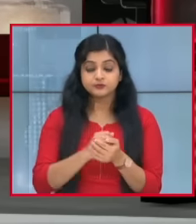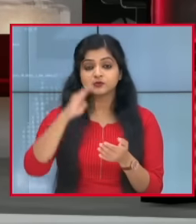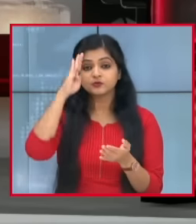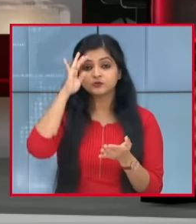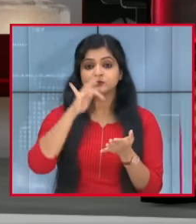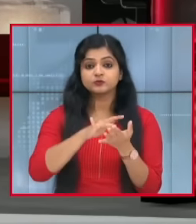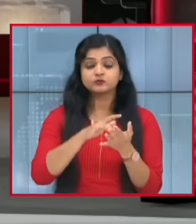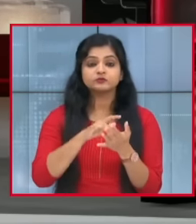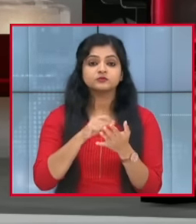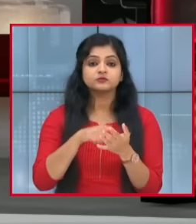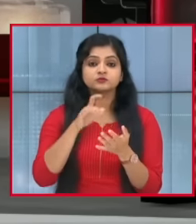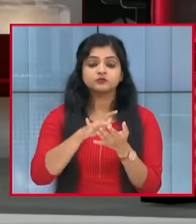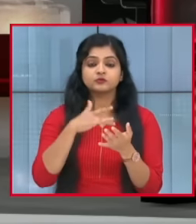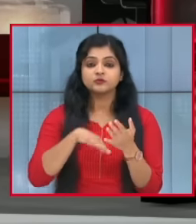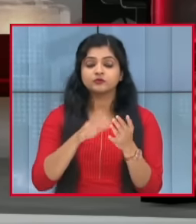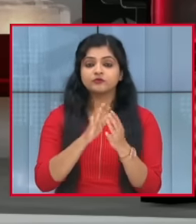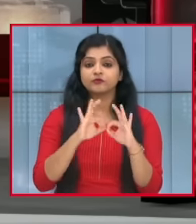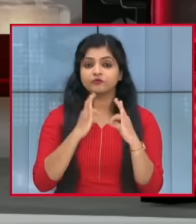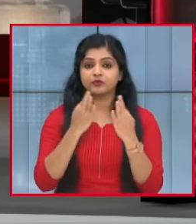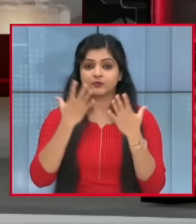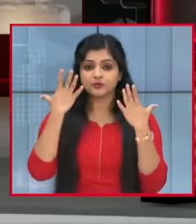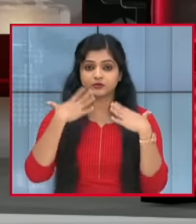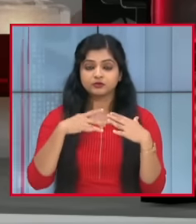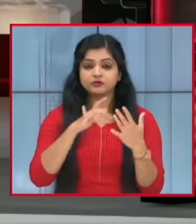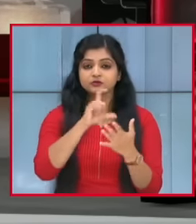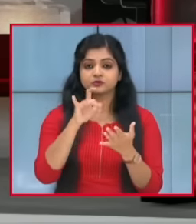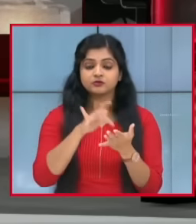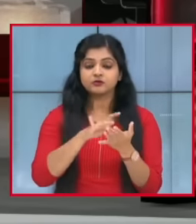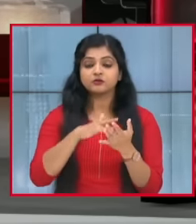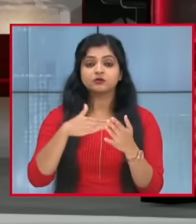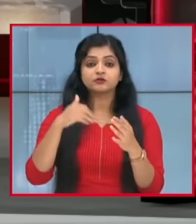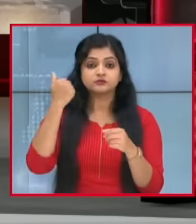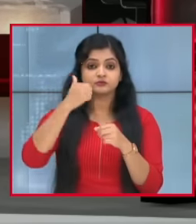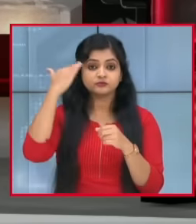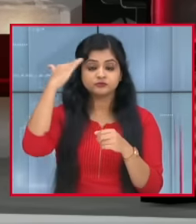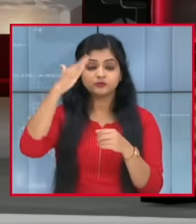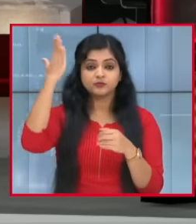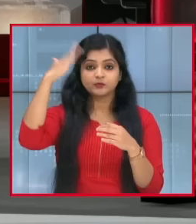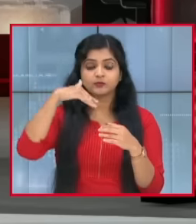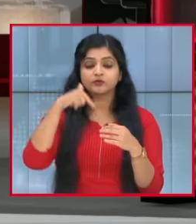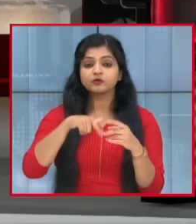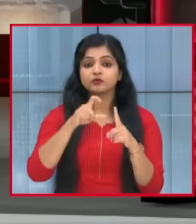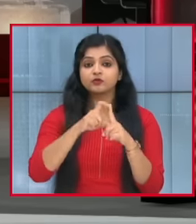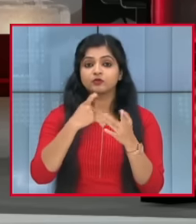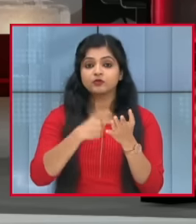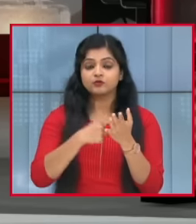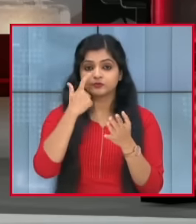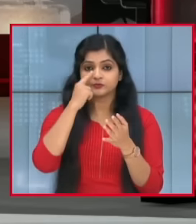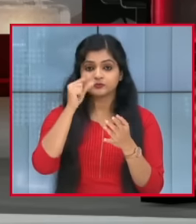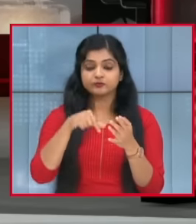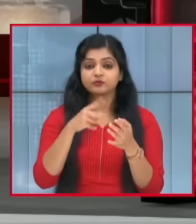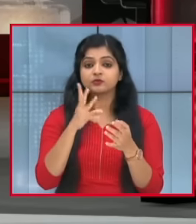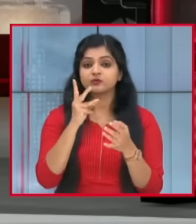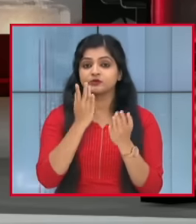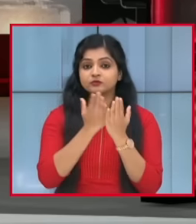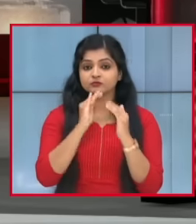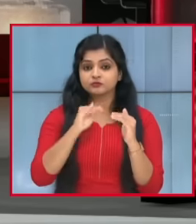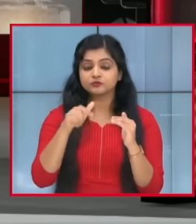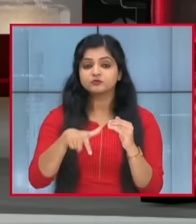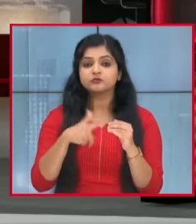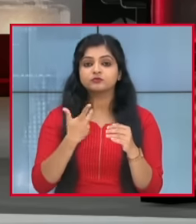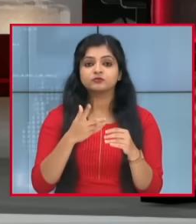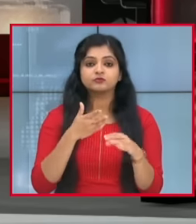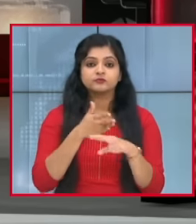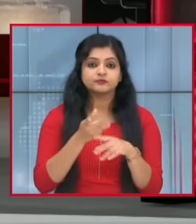തൃശൂർ ചൊവ്വന്നൂരിൽ കുടുംബാരോഗ്യ കേന്ദ്രത്തിന്റെ സീലിംഗ് അടർന്നു വീണ വനിതാ ഡോക്ടർക്കും 3ാം ക്ലാസ് വിദ്യാർത്ഥിനിക്കും പരുക്കേറ്റു.